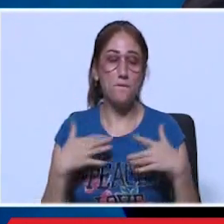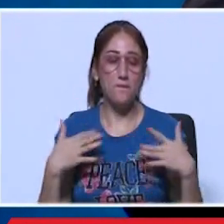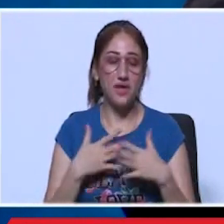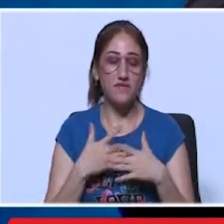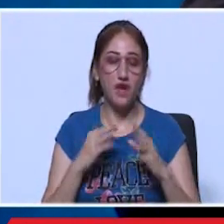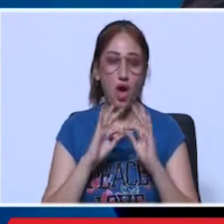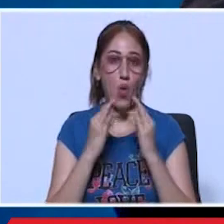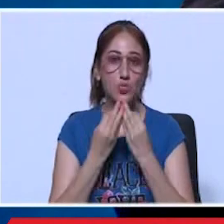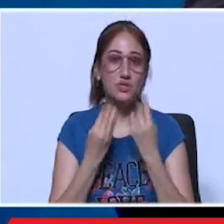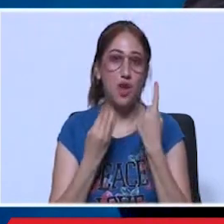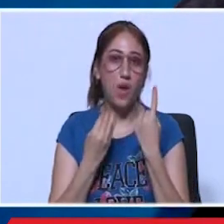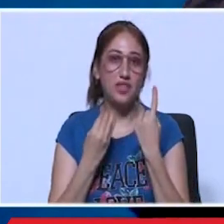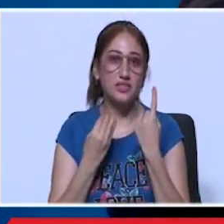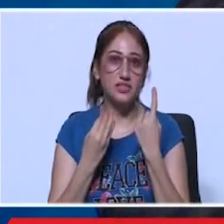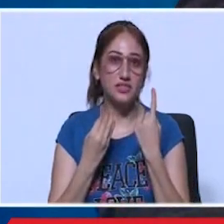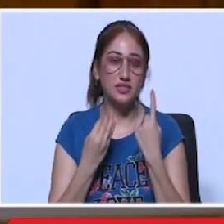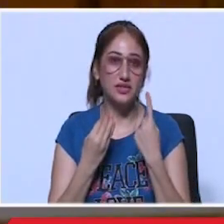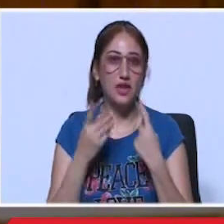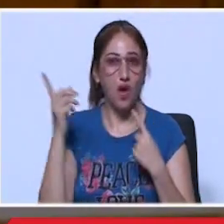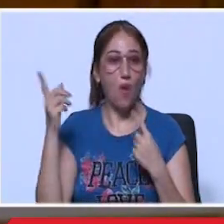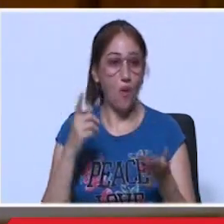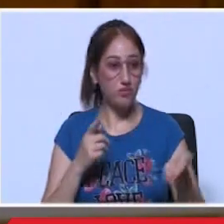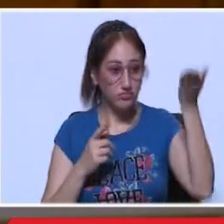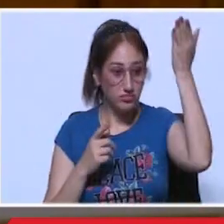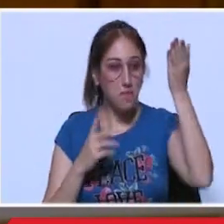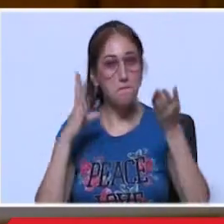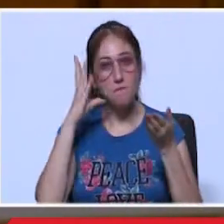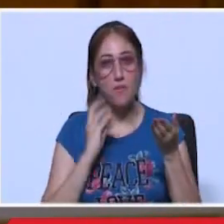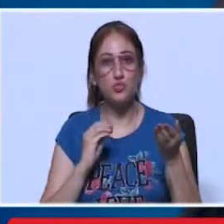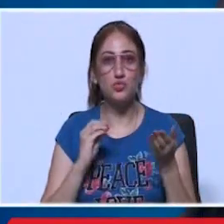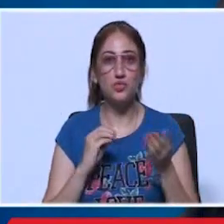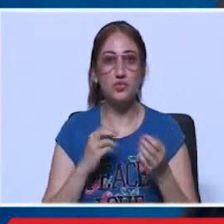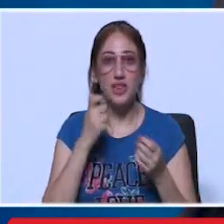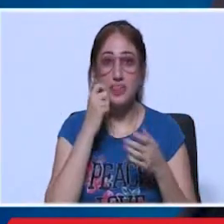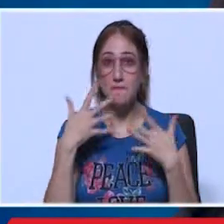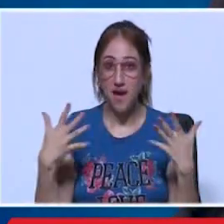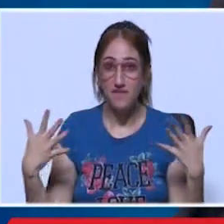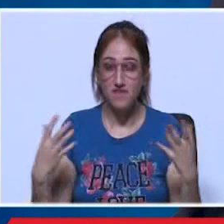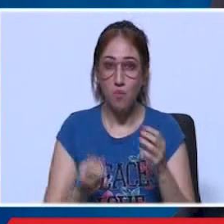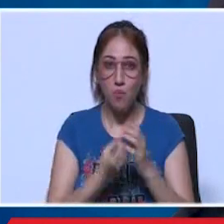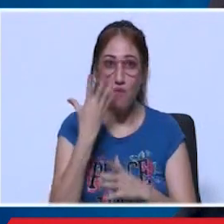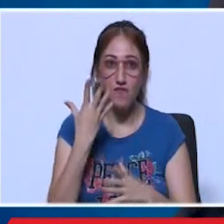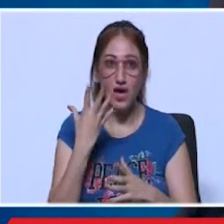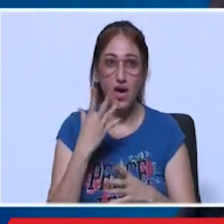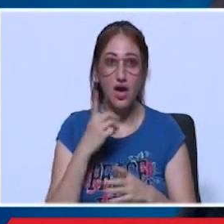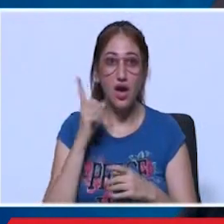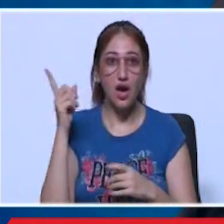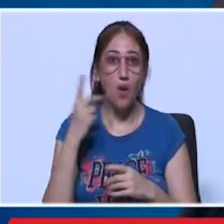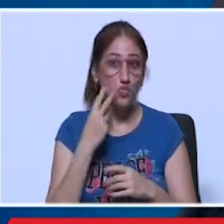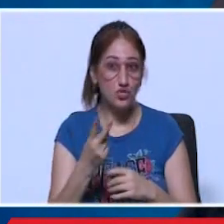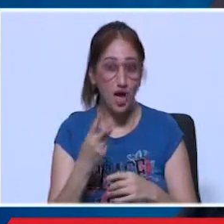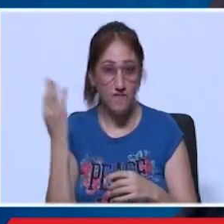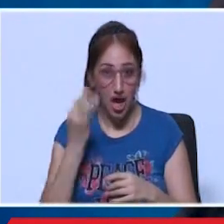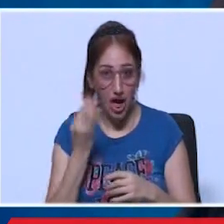اللي قدامه بيبقى عالي ولو انت عملت افيه فاجئته بيه ولقاه حلو